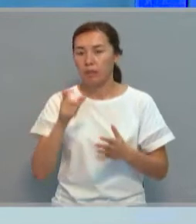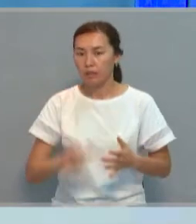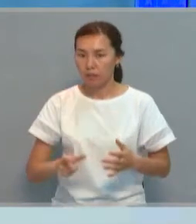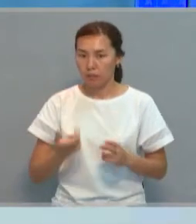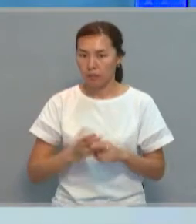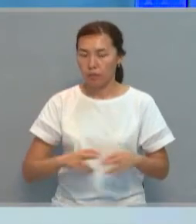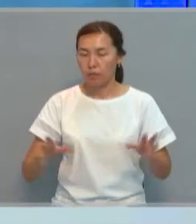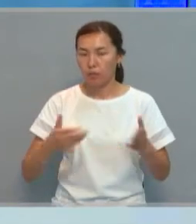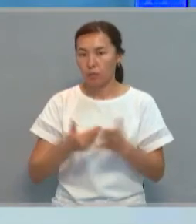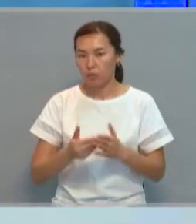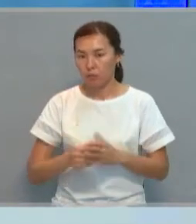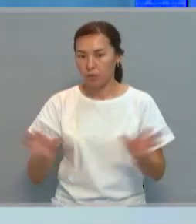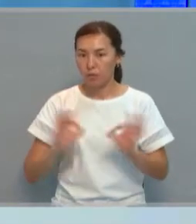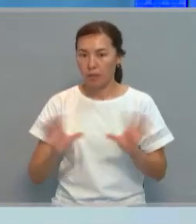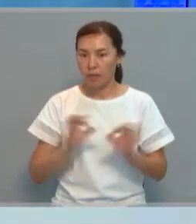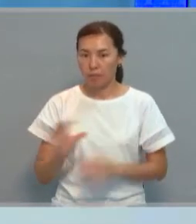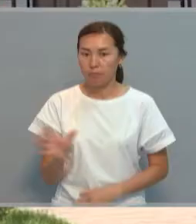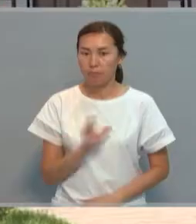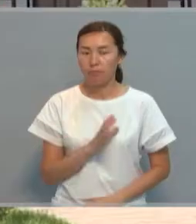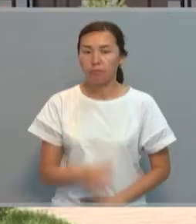қауымы осындай ұсыныстарын жеткізді.